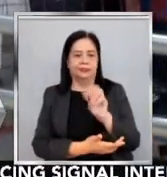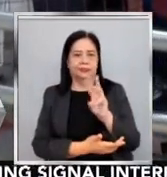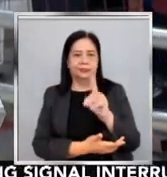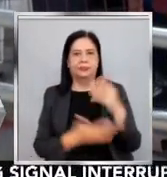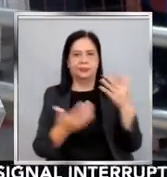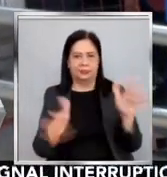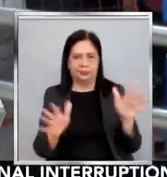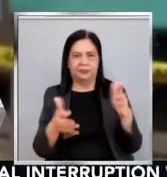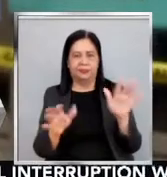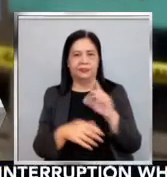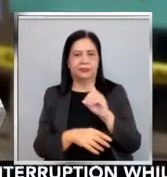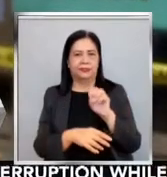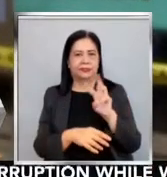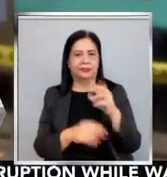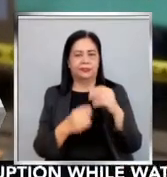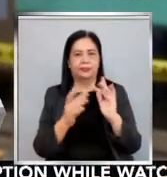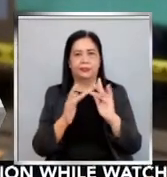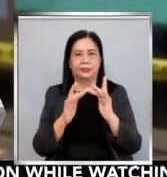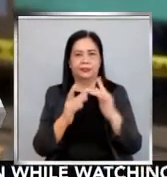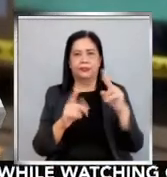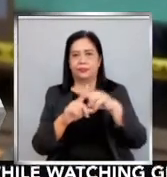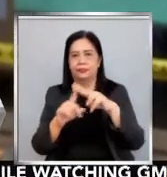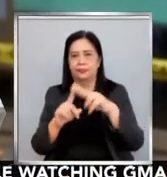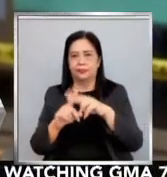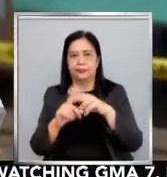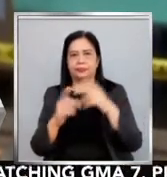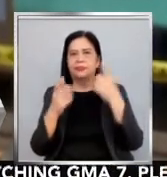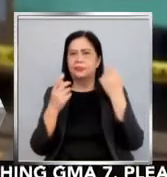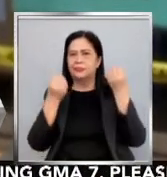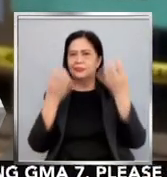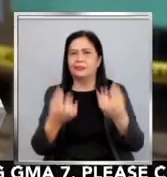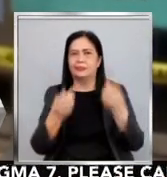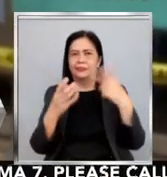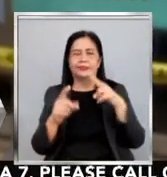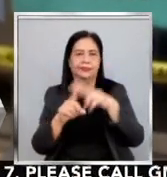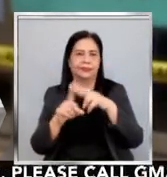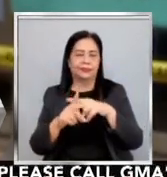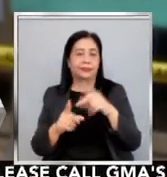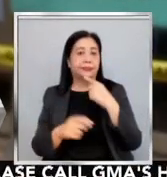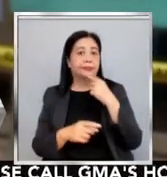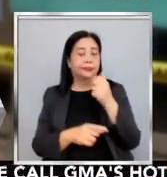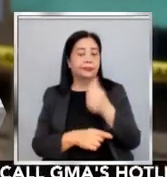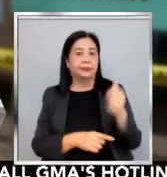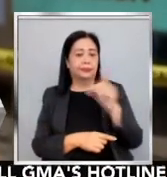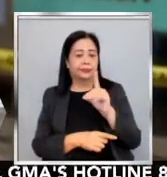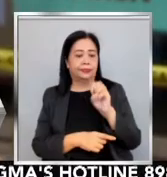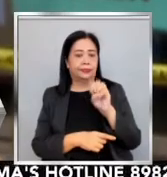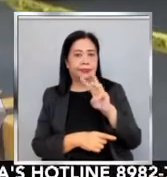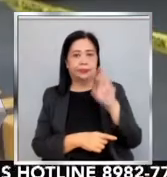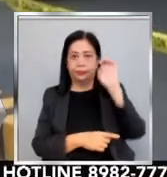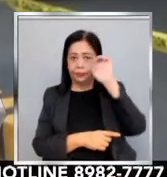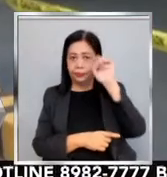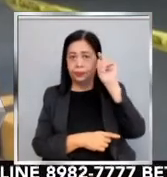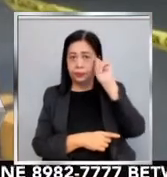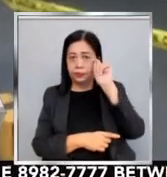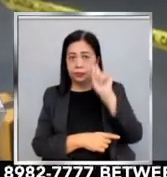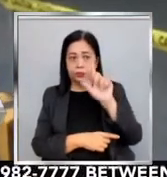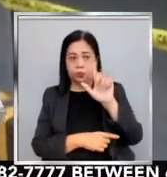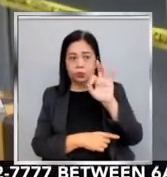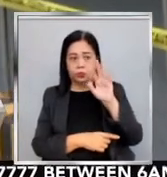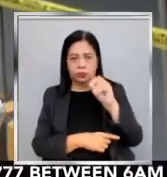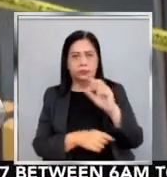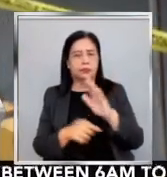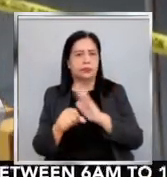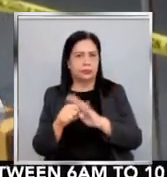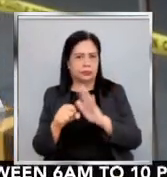itinigil ng DSWD ang online application sa dami ng aplikante. Sabi ni DSWD Secretary Erwin Tulfo, sapat na lang para